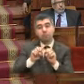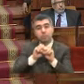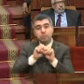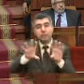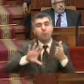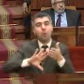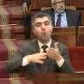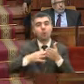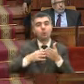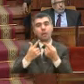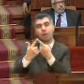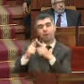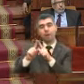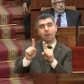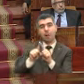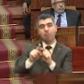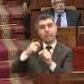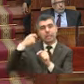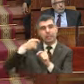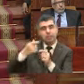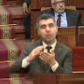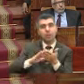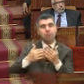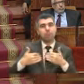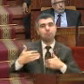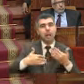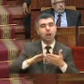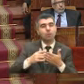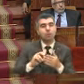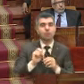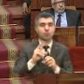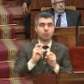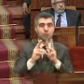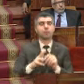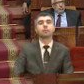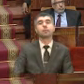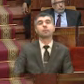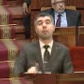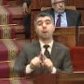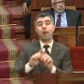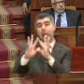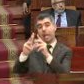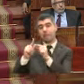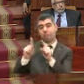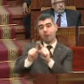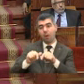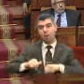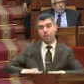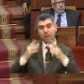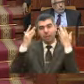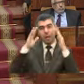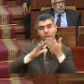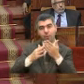حقيقي للوطن لوطننا المغرب. هذا من جهة. من جهة ثانية السيد الوزير، حسب الإحصائيات الأخيرة لوزارة الثقافة،